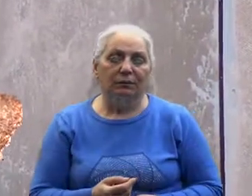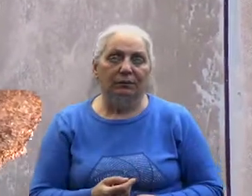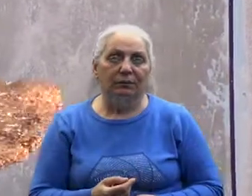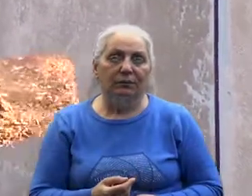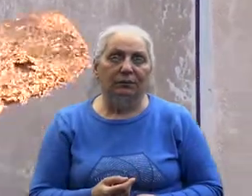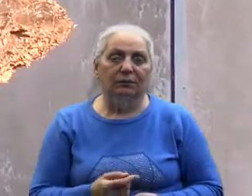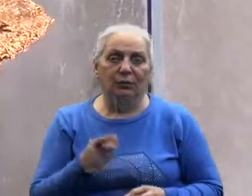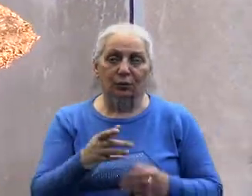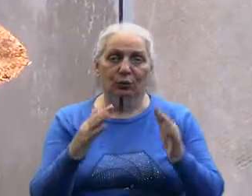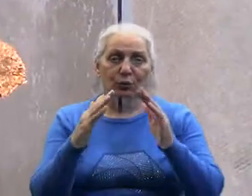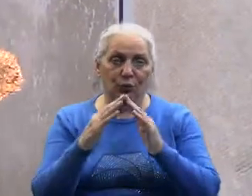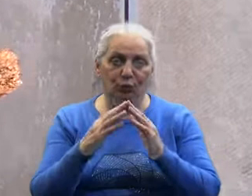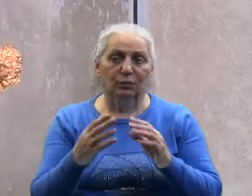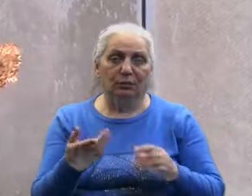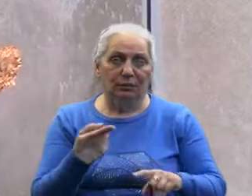ու այս տները այս